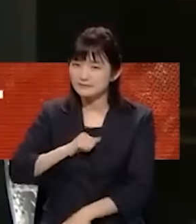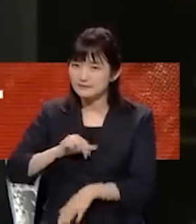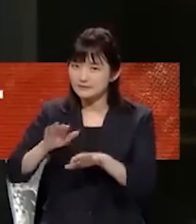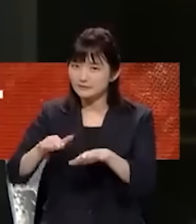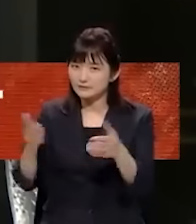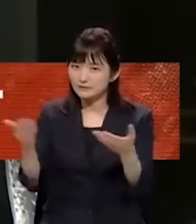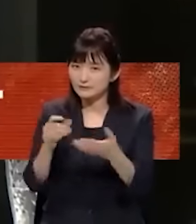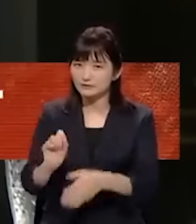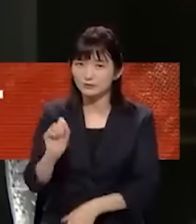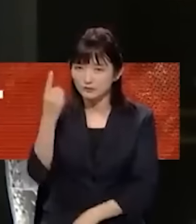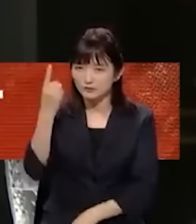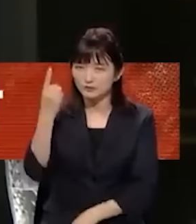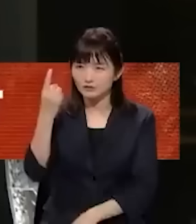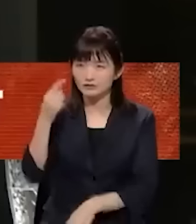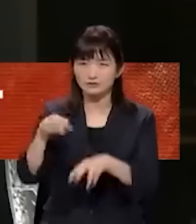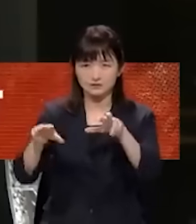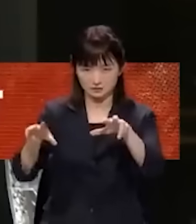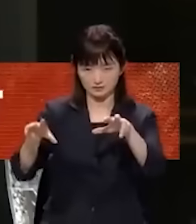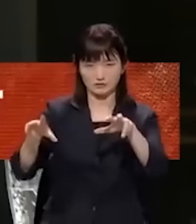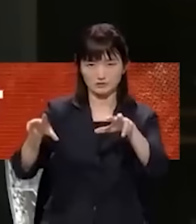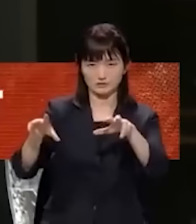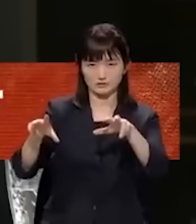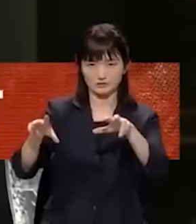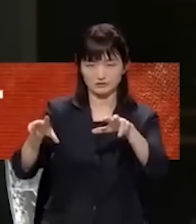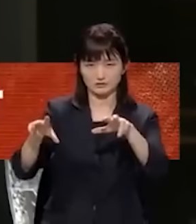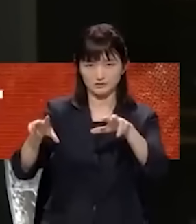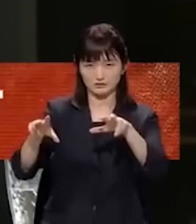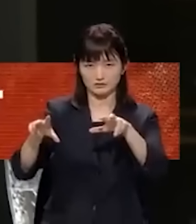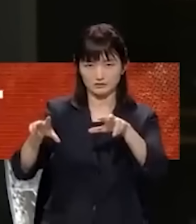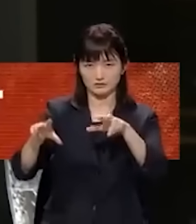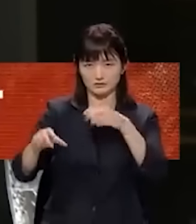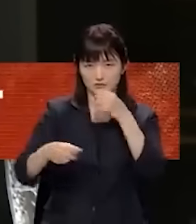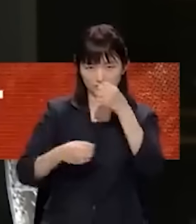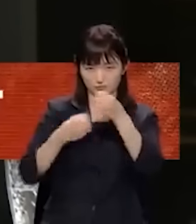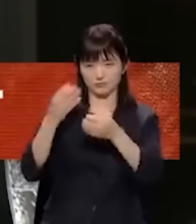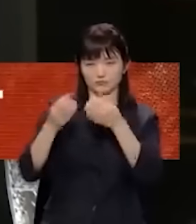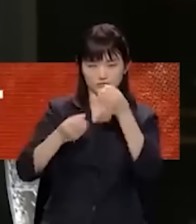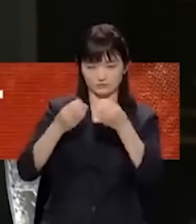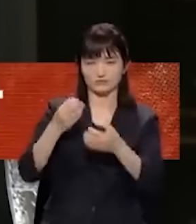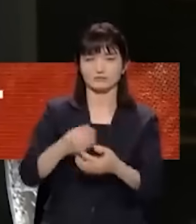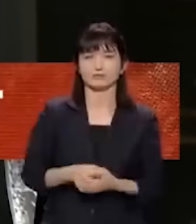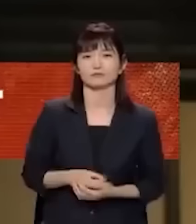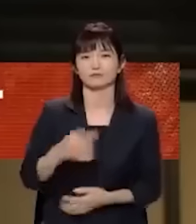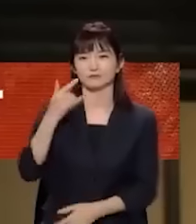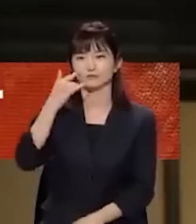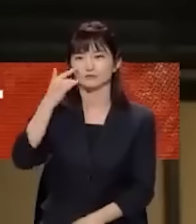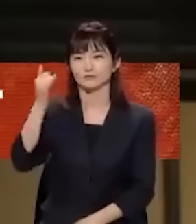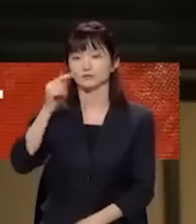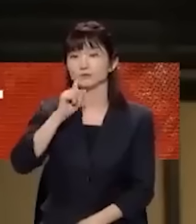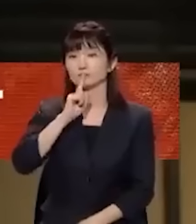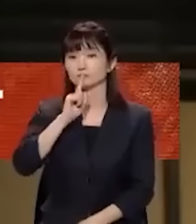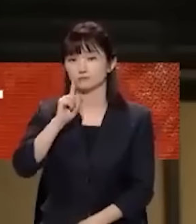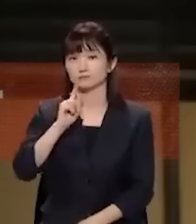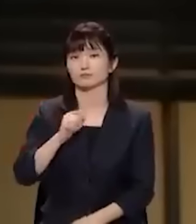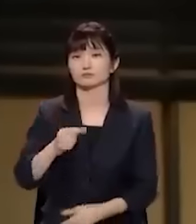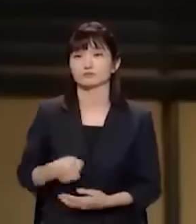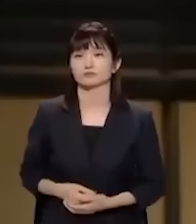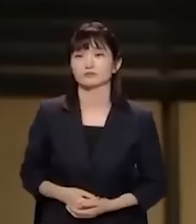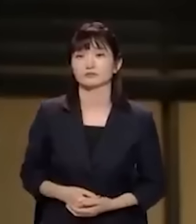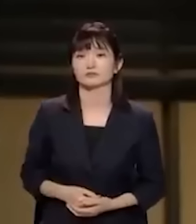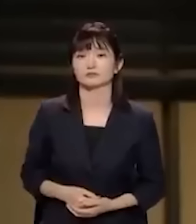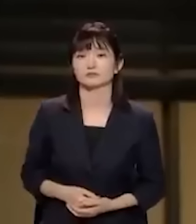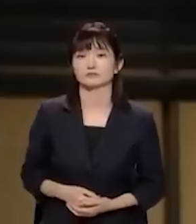일을 계기로 이제는 얘기를 좀 하겠다 이런 거라 학부모들의 주장입니다이 학교 한